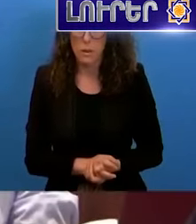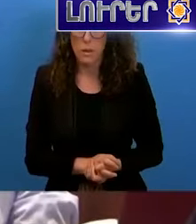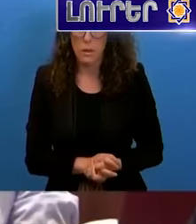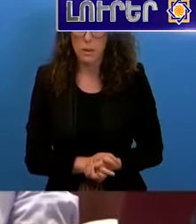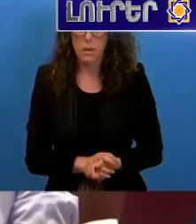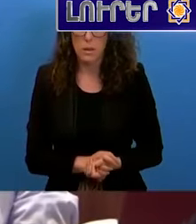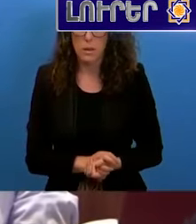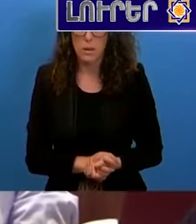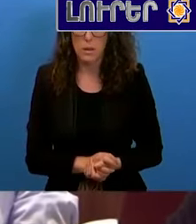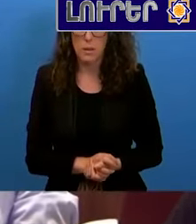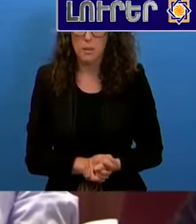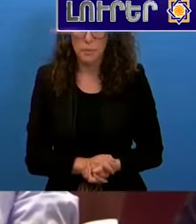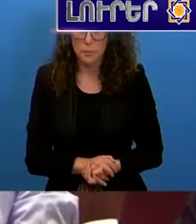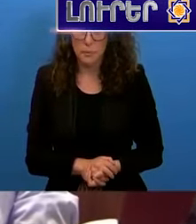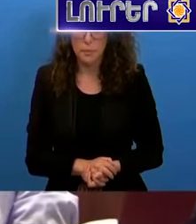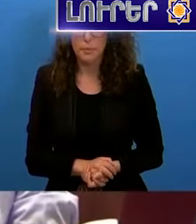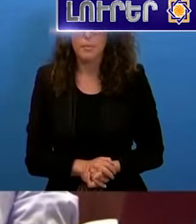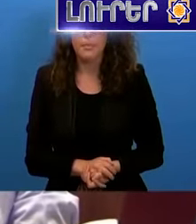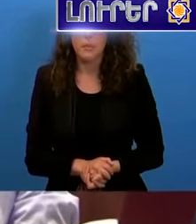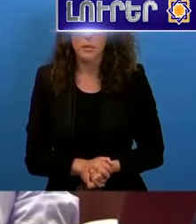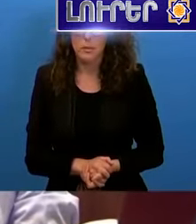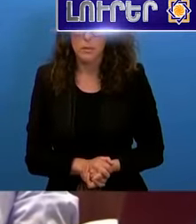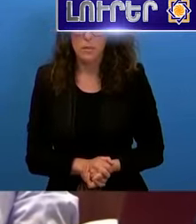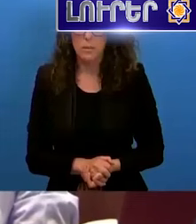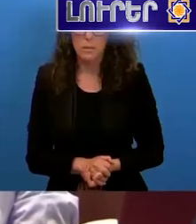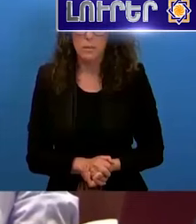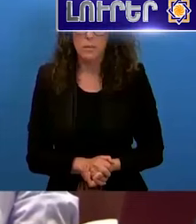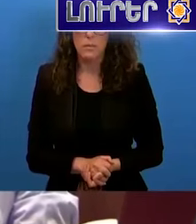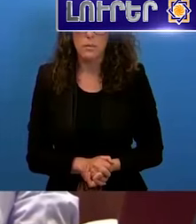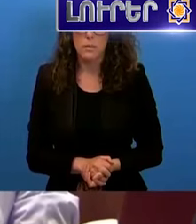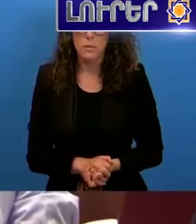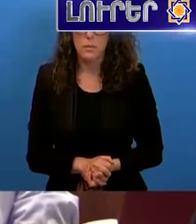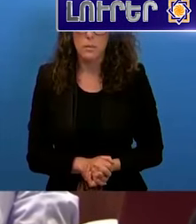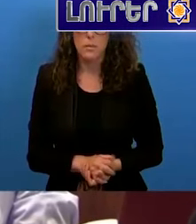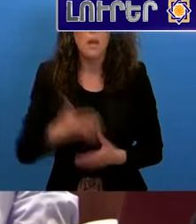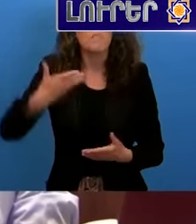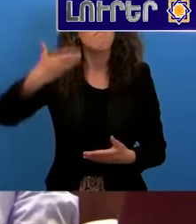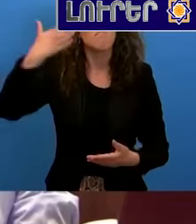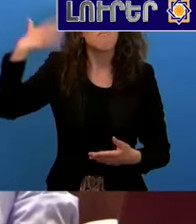միջազգան խաղաղության պայմանագրերում վերպիտի կիրարվին պատերազների ու շառնակական ծեղասպանություններին